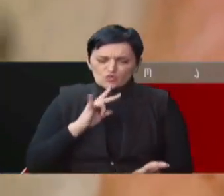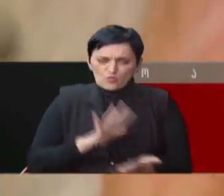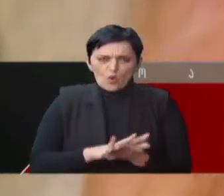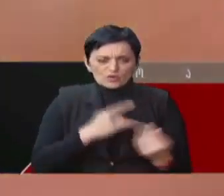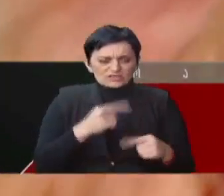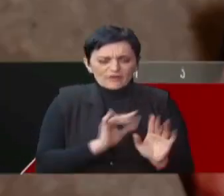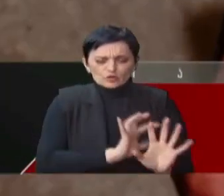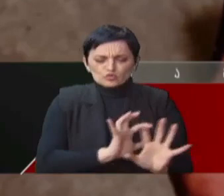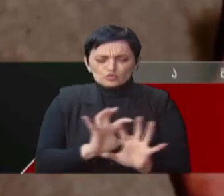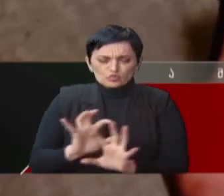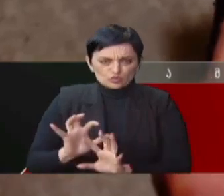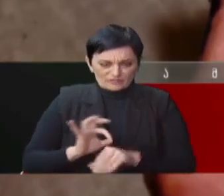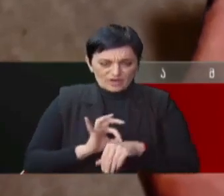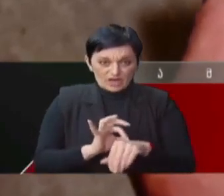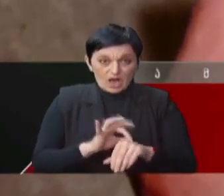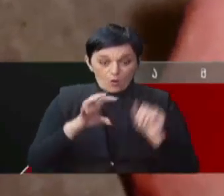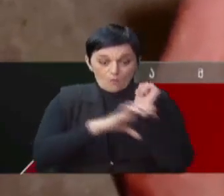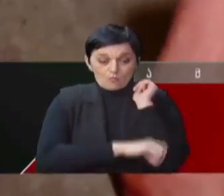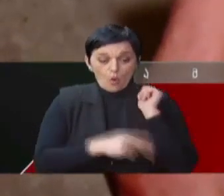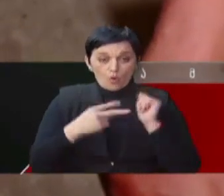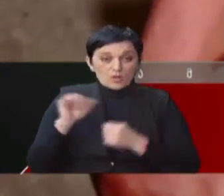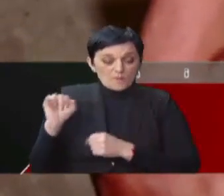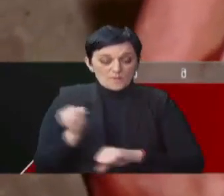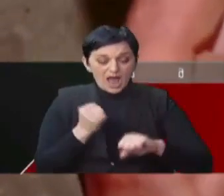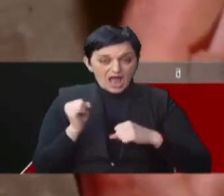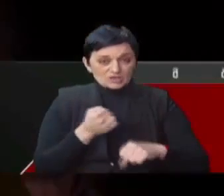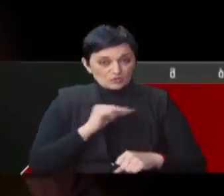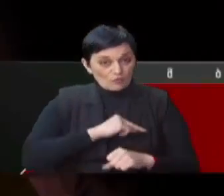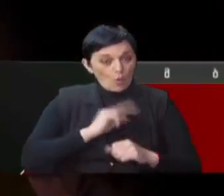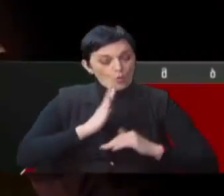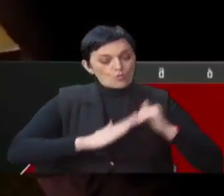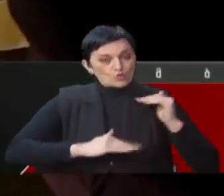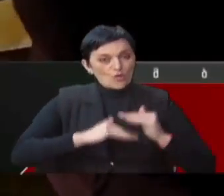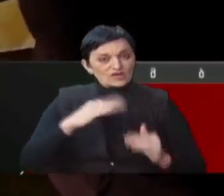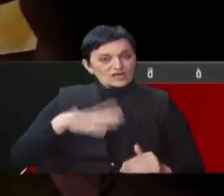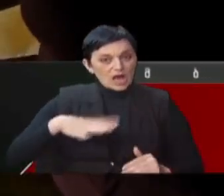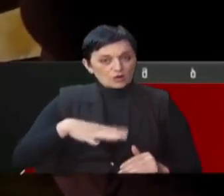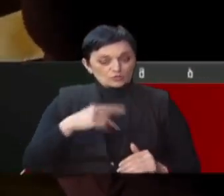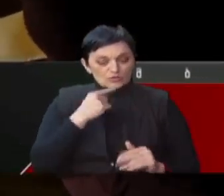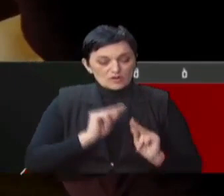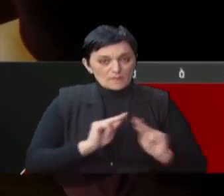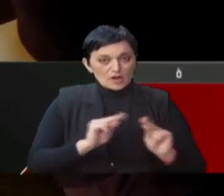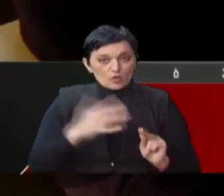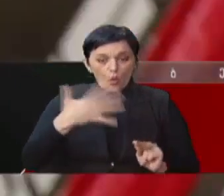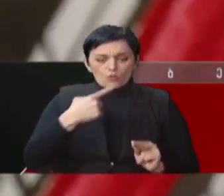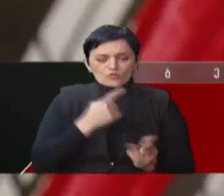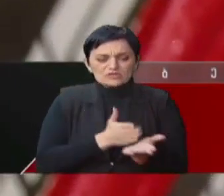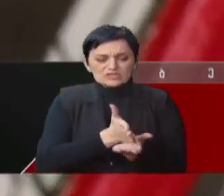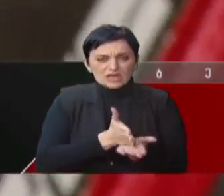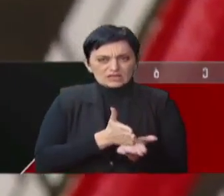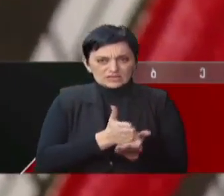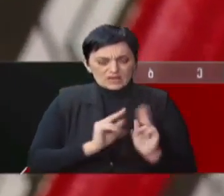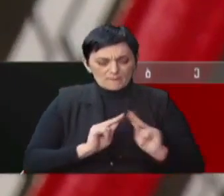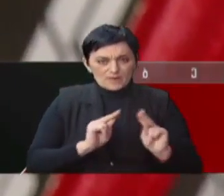სხვებზე ზრუნვაში გაატარა. ბოლო 20 წელი მეეზოვედ მუშაობდა, თუმცა პროფესიით ფილოლოგია, 50 წლიანი პედაგოგობის სტაჟით.